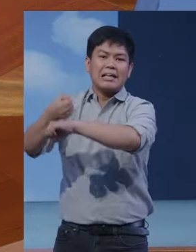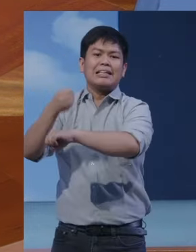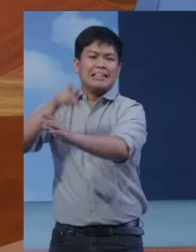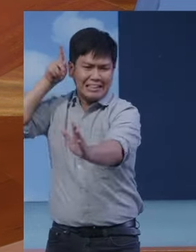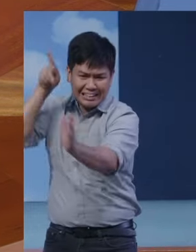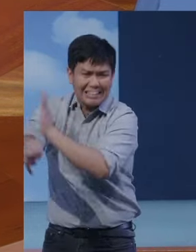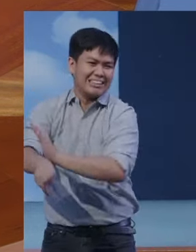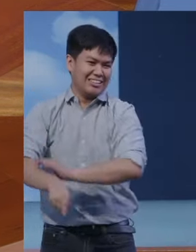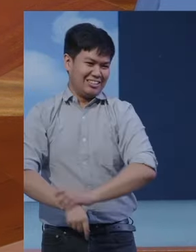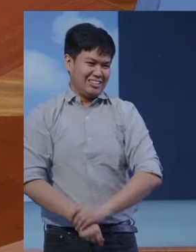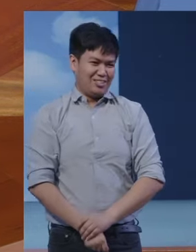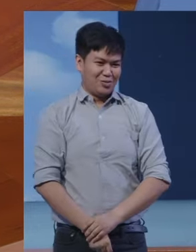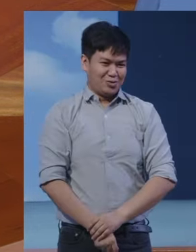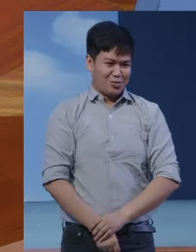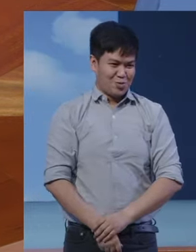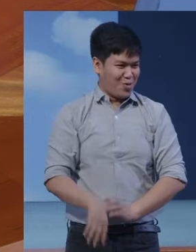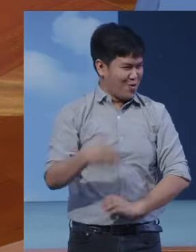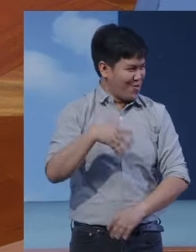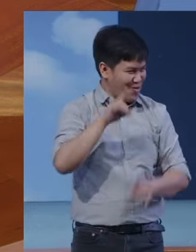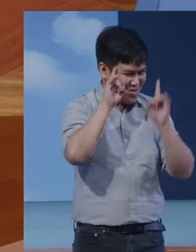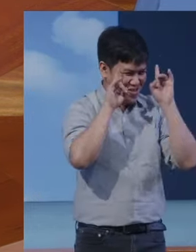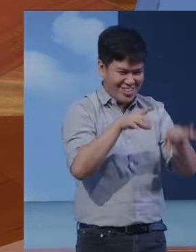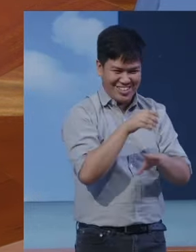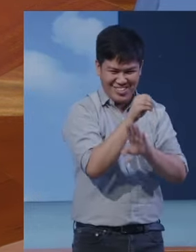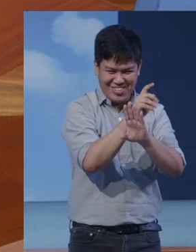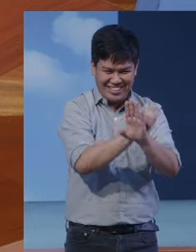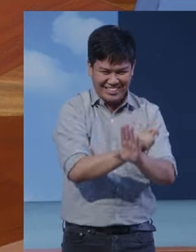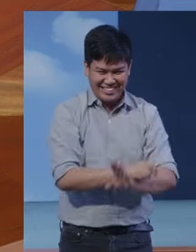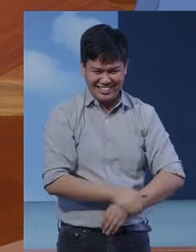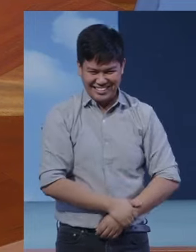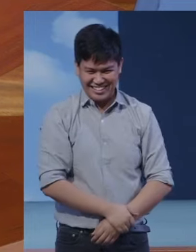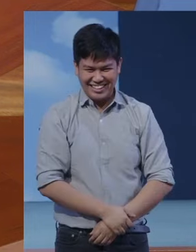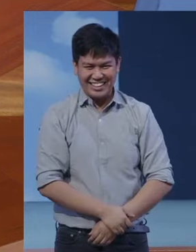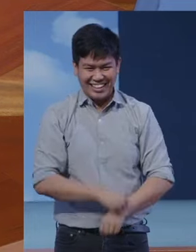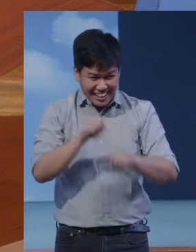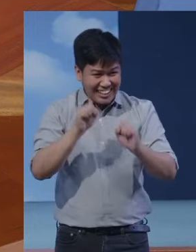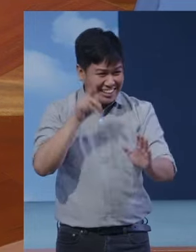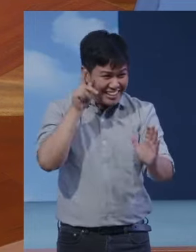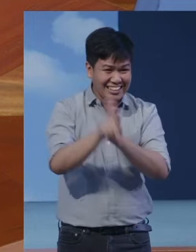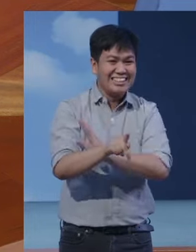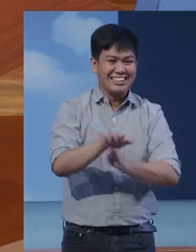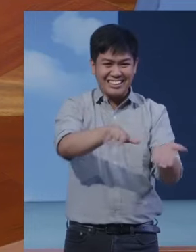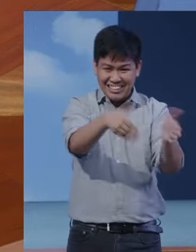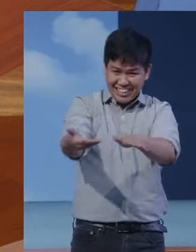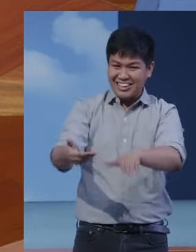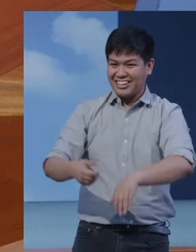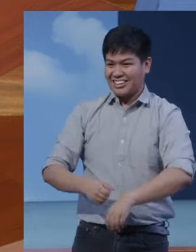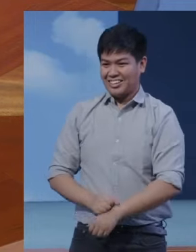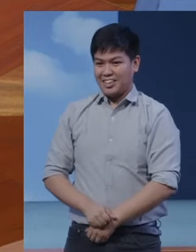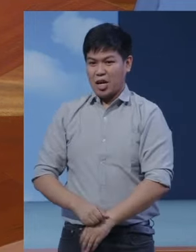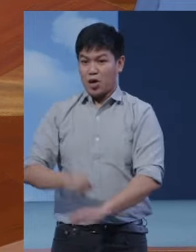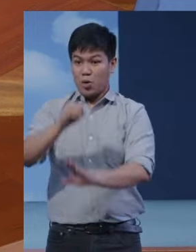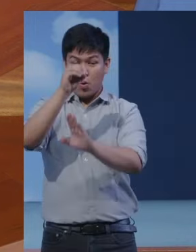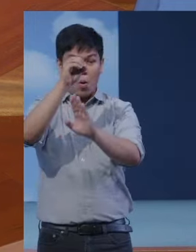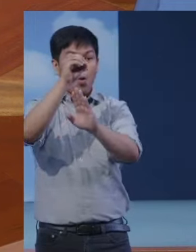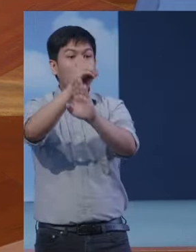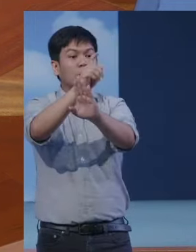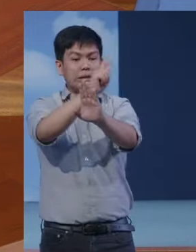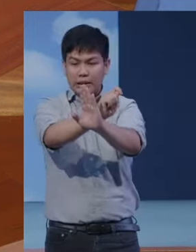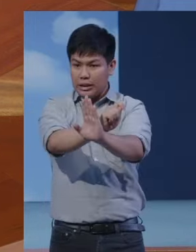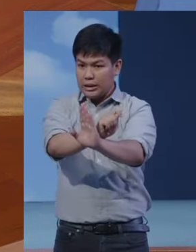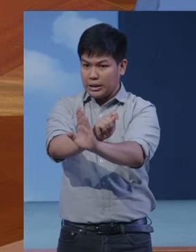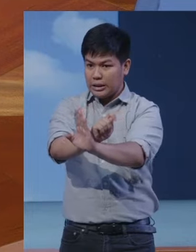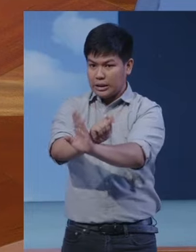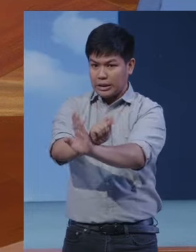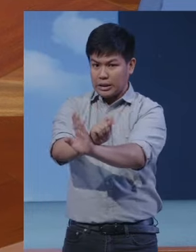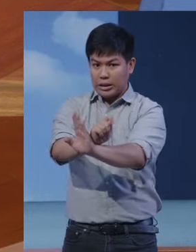yung lalaki punishable by death ang adultery kaya sa Old Testament